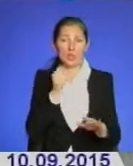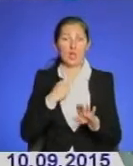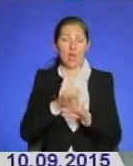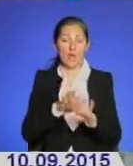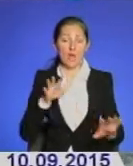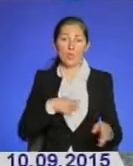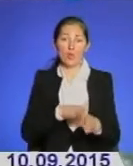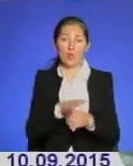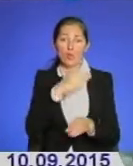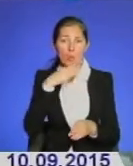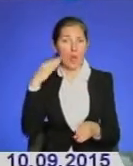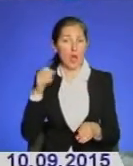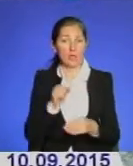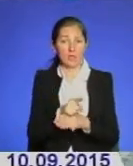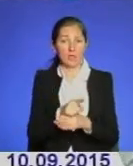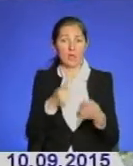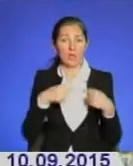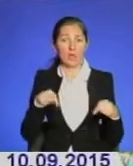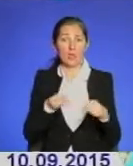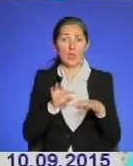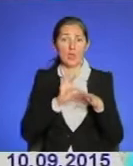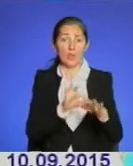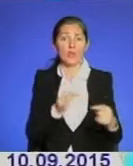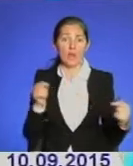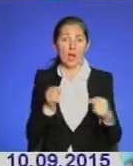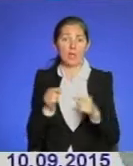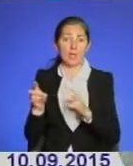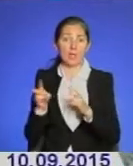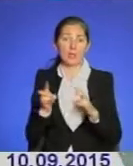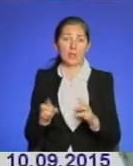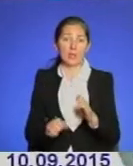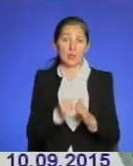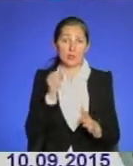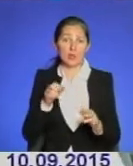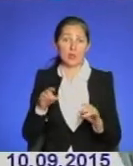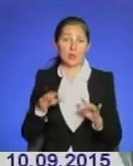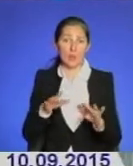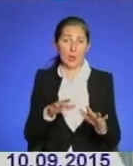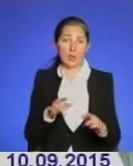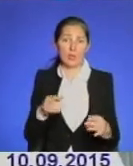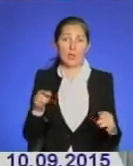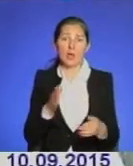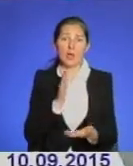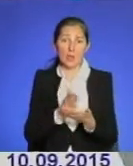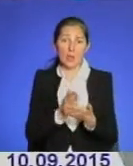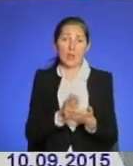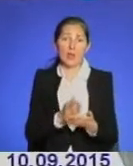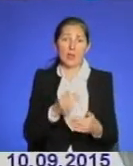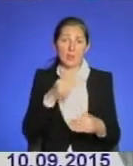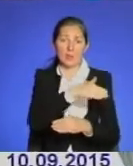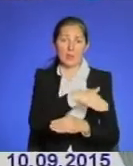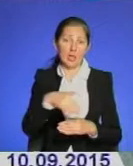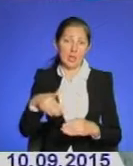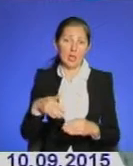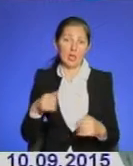завдань в зоні проведення антитерористичної операції. Це від перебування безпосередньо на лінії зіткнення, як це було